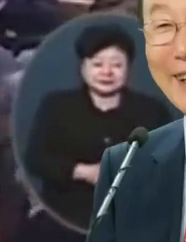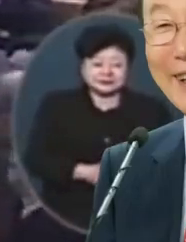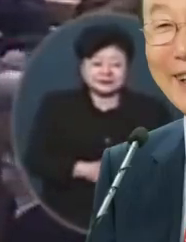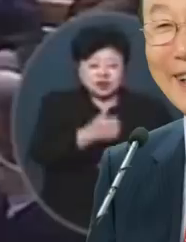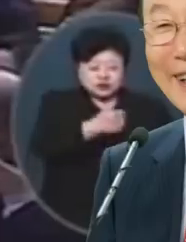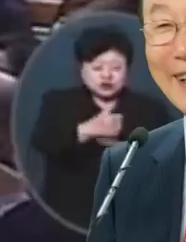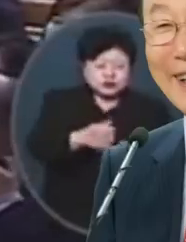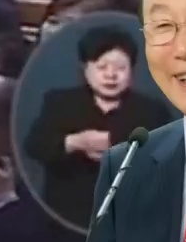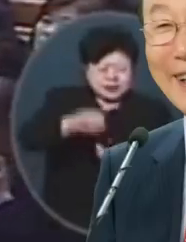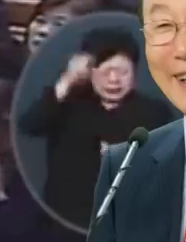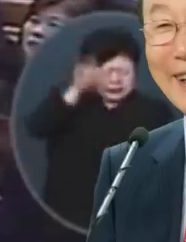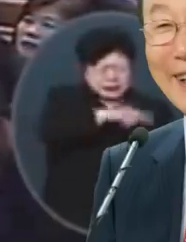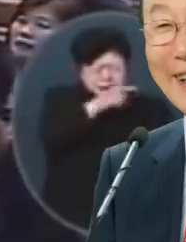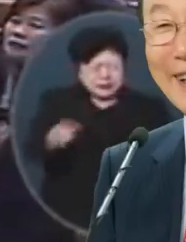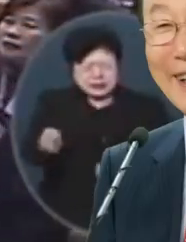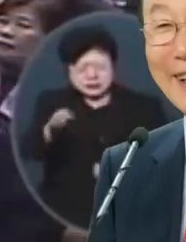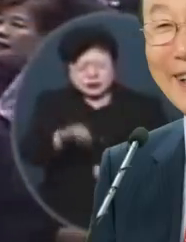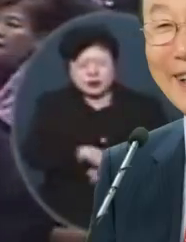제가 채찍에 맞음으로